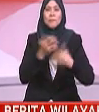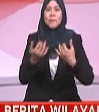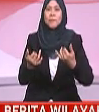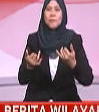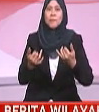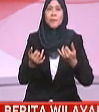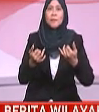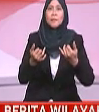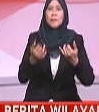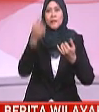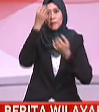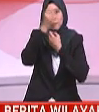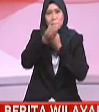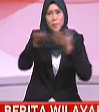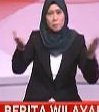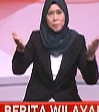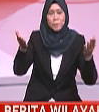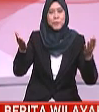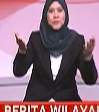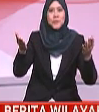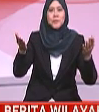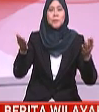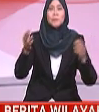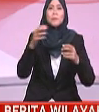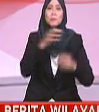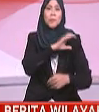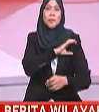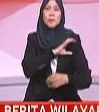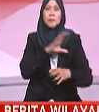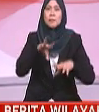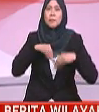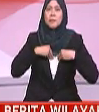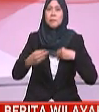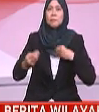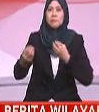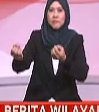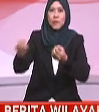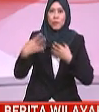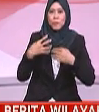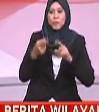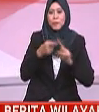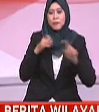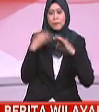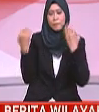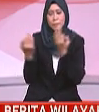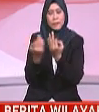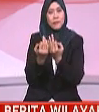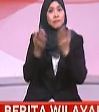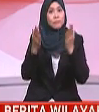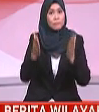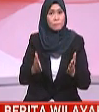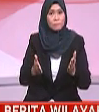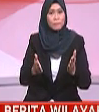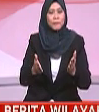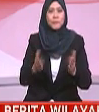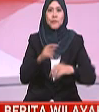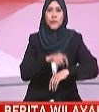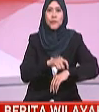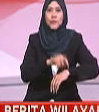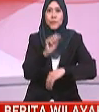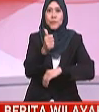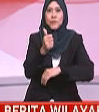Naga Cabuk dalam kenyataannya memberitahu pihak polis menerima maklumat berkenaan dari pihak keluarga mangsa sekitar